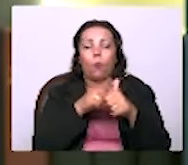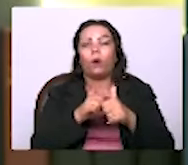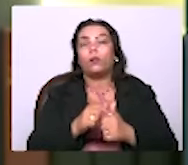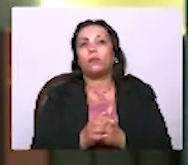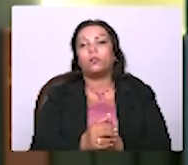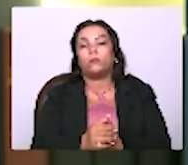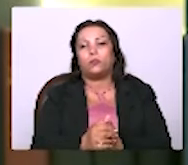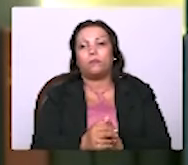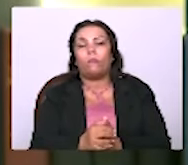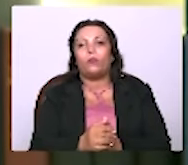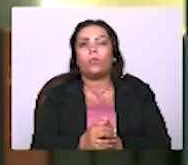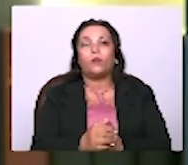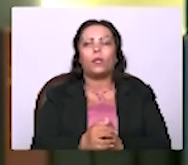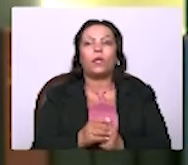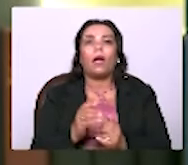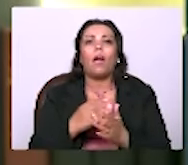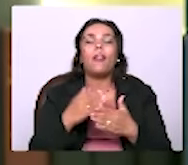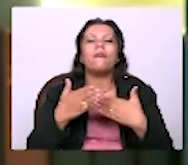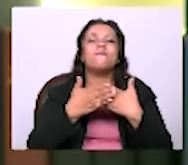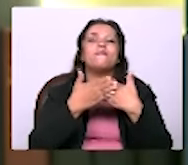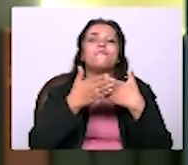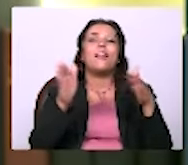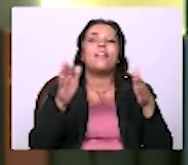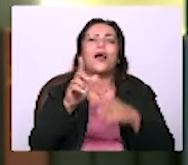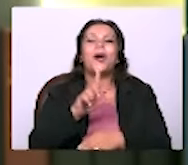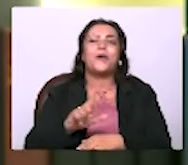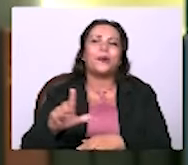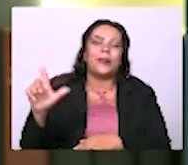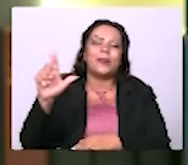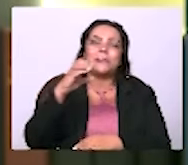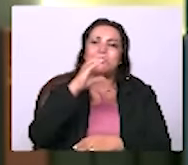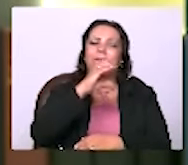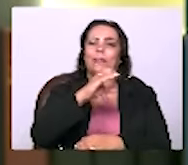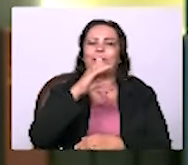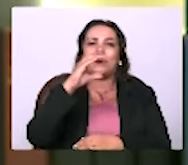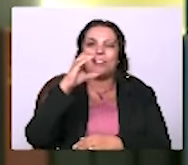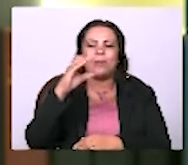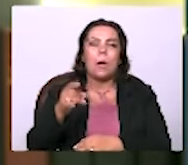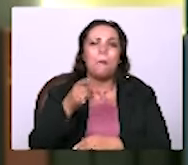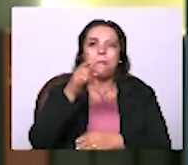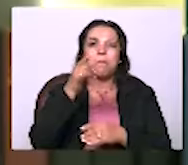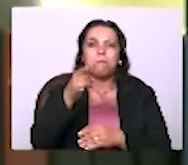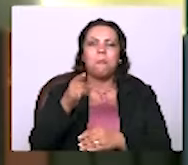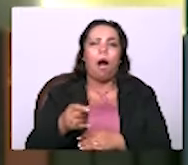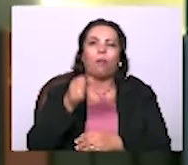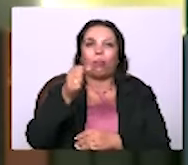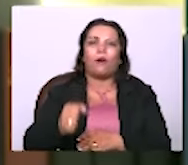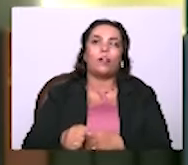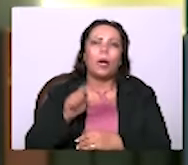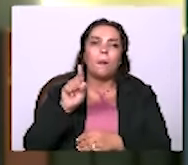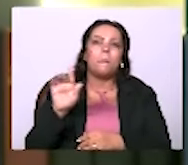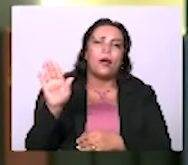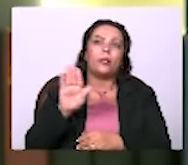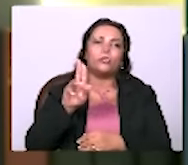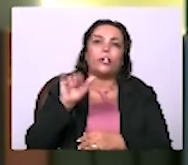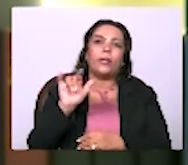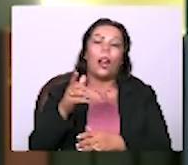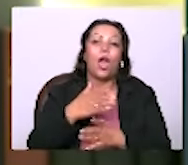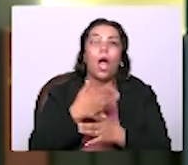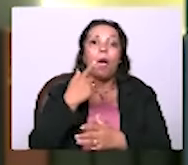الاول جاء بعد افتتاح الرئيس عبد الفتاح السيسي محطه البشتيل اللي تعتبر اكبر